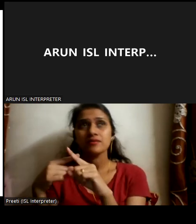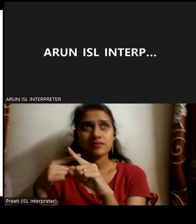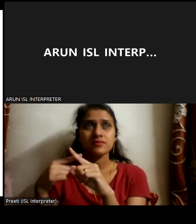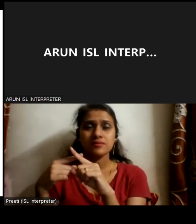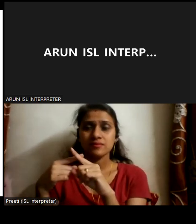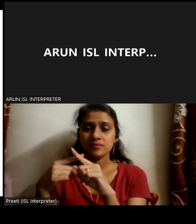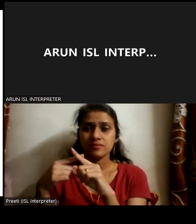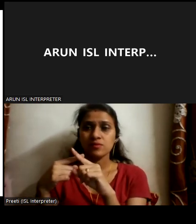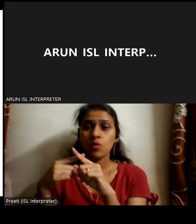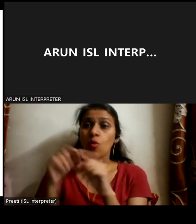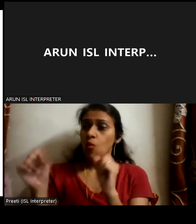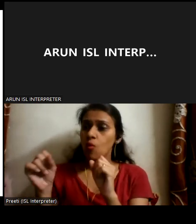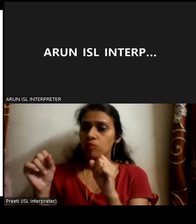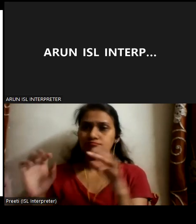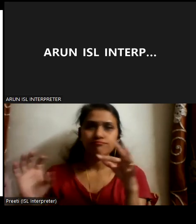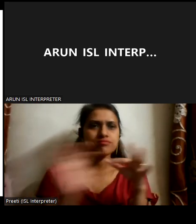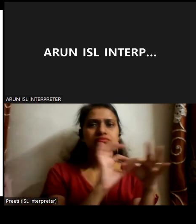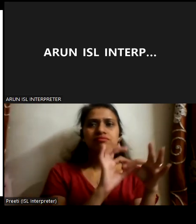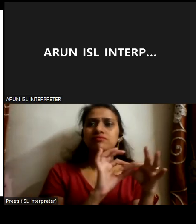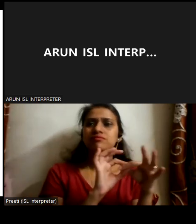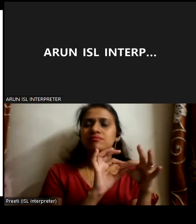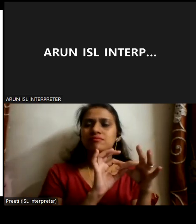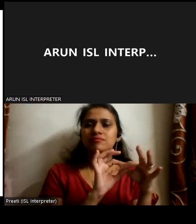un par asar dalti hai.